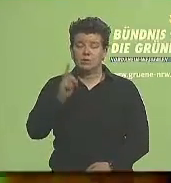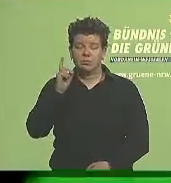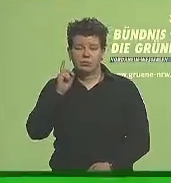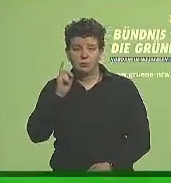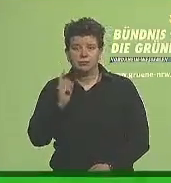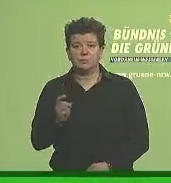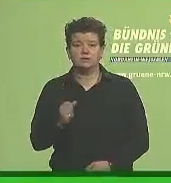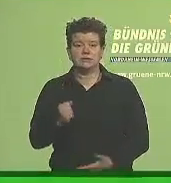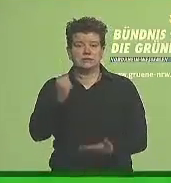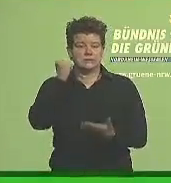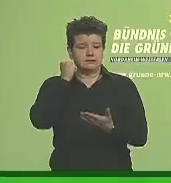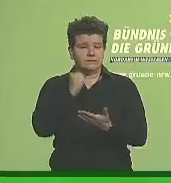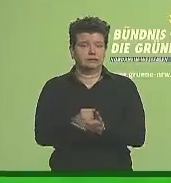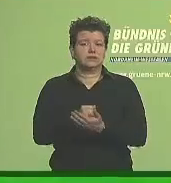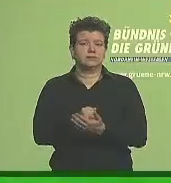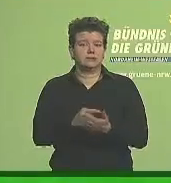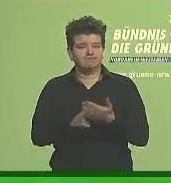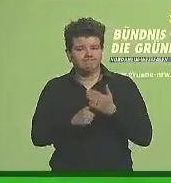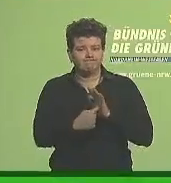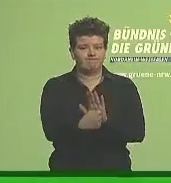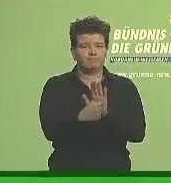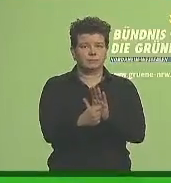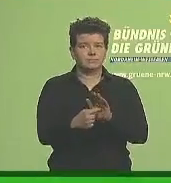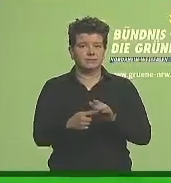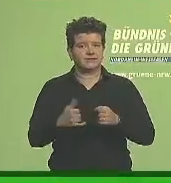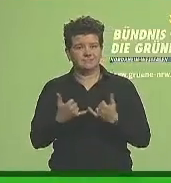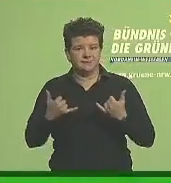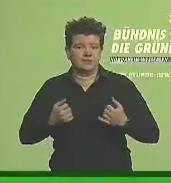wollen ein nationales Klimaschutzgesetz und wir